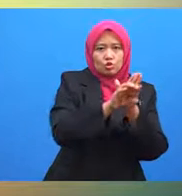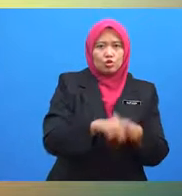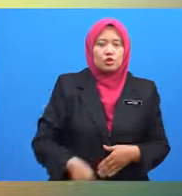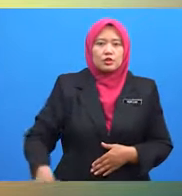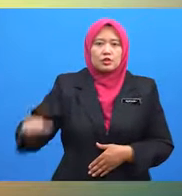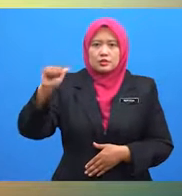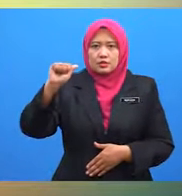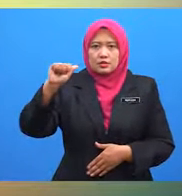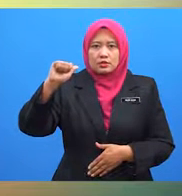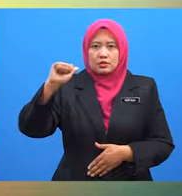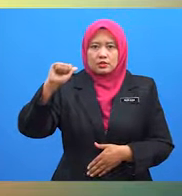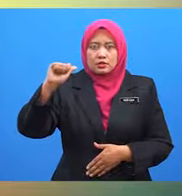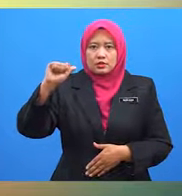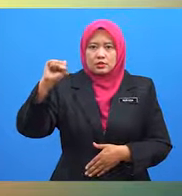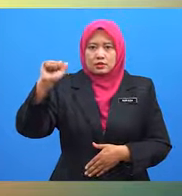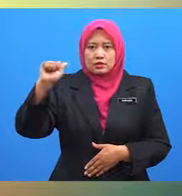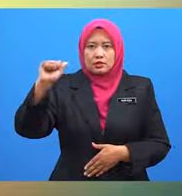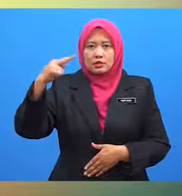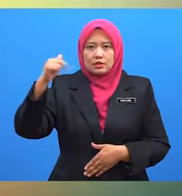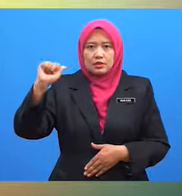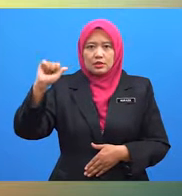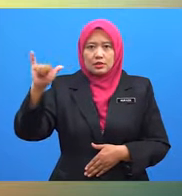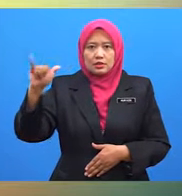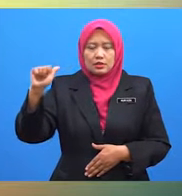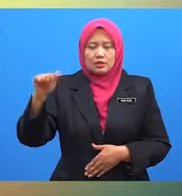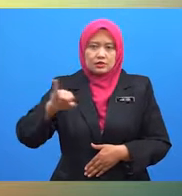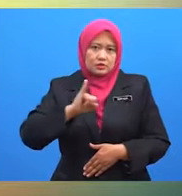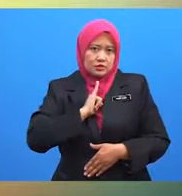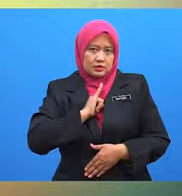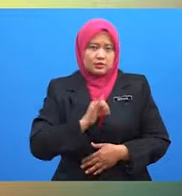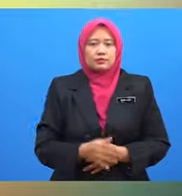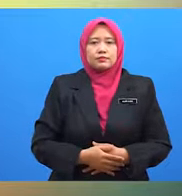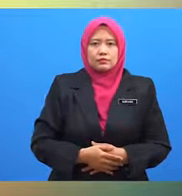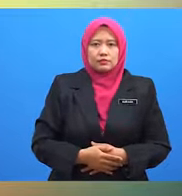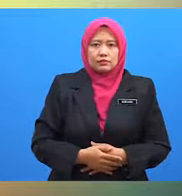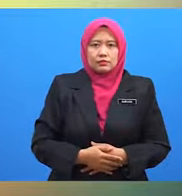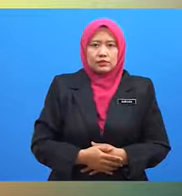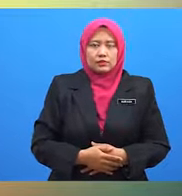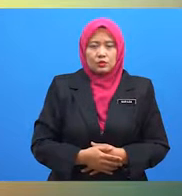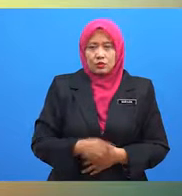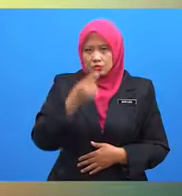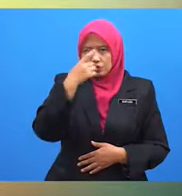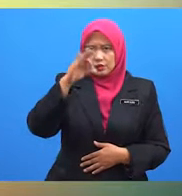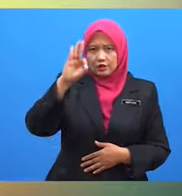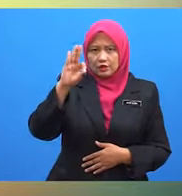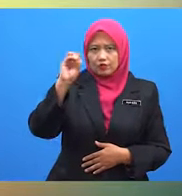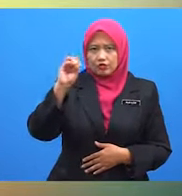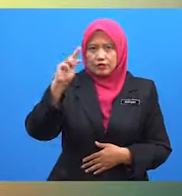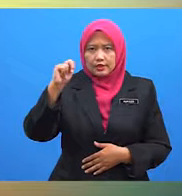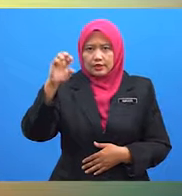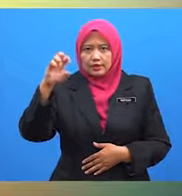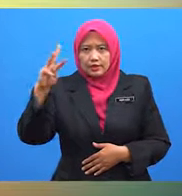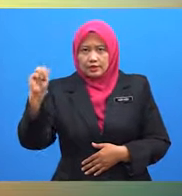tua. Dan samuha, semua. Fonem N untuk perkataan. Menggunakan